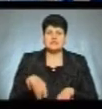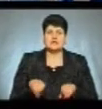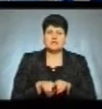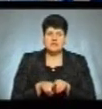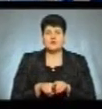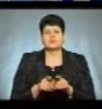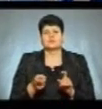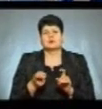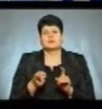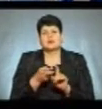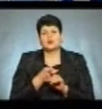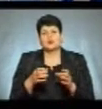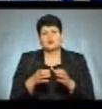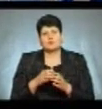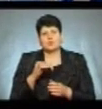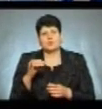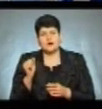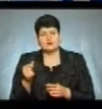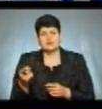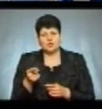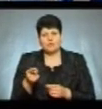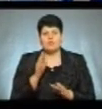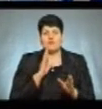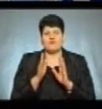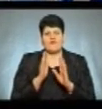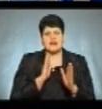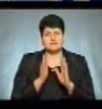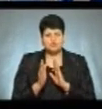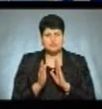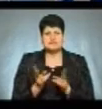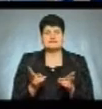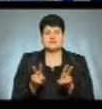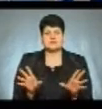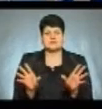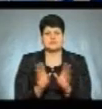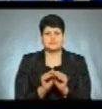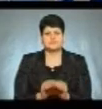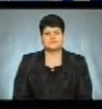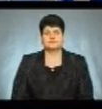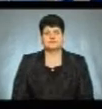долучайтеся до нашої групи UA Тернопіль у соцмережі Facebook. Залишайтеся з нами.